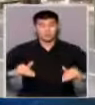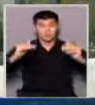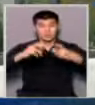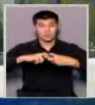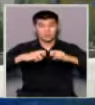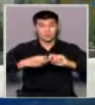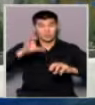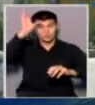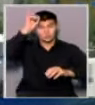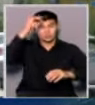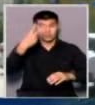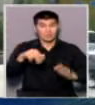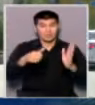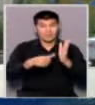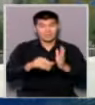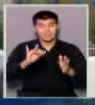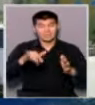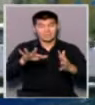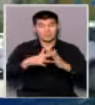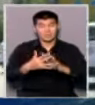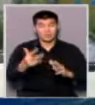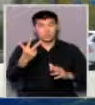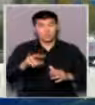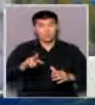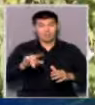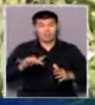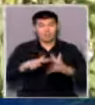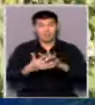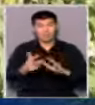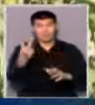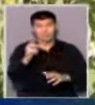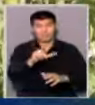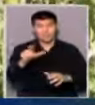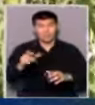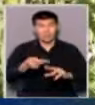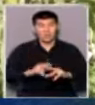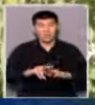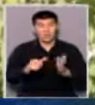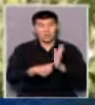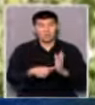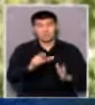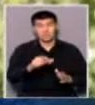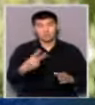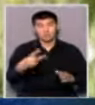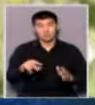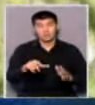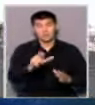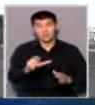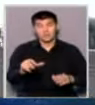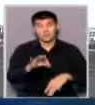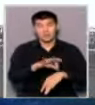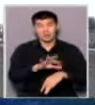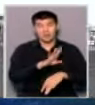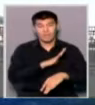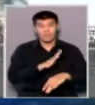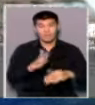Мәселен, Жылойда 26, Индерде 3, Исатайда 4, Махамбет ауданда 2, Мақатта 6, Құрманғазыда 20, Қызылқоғада 6